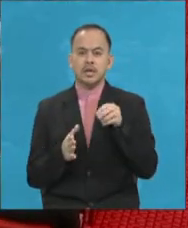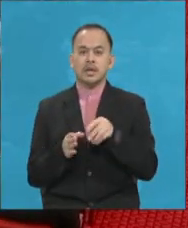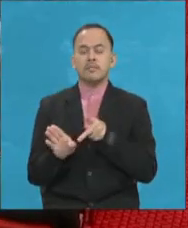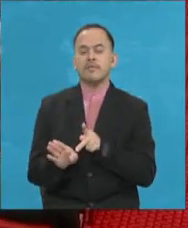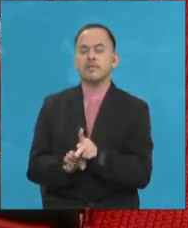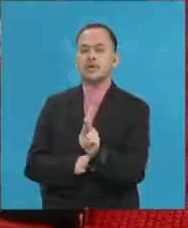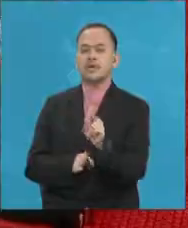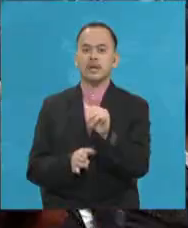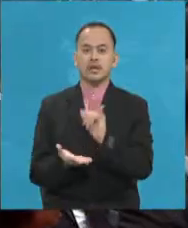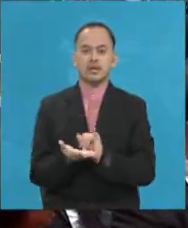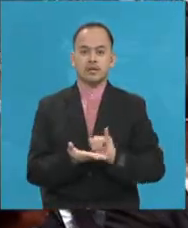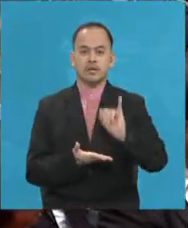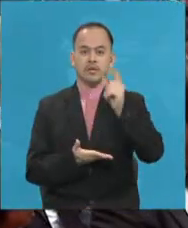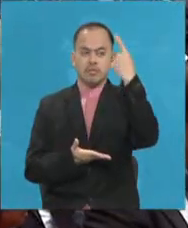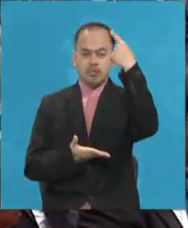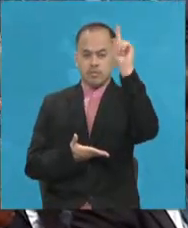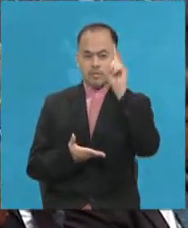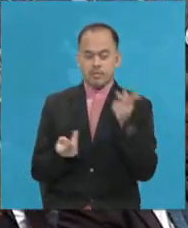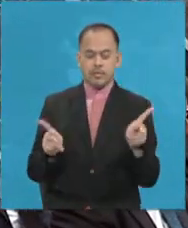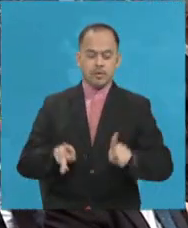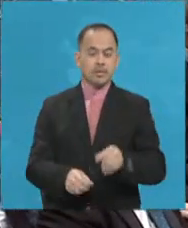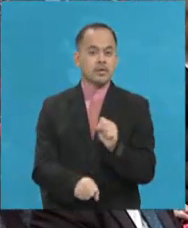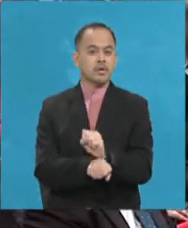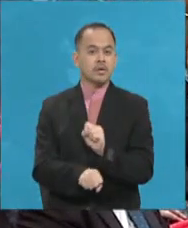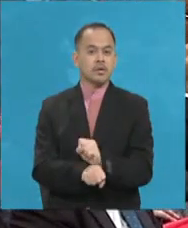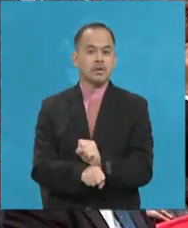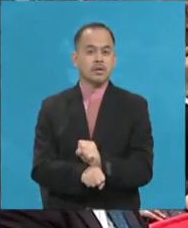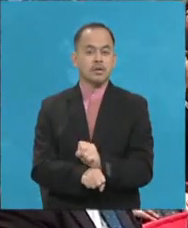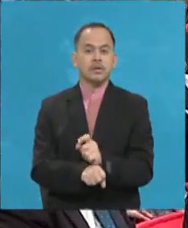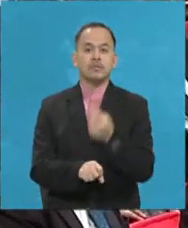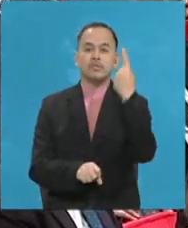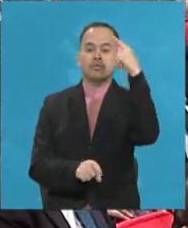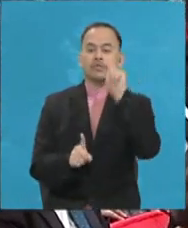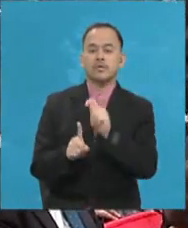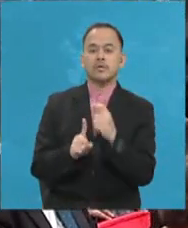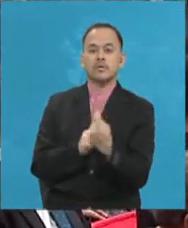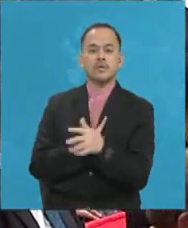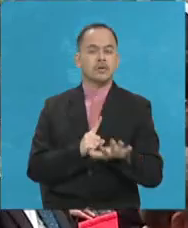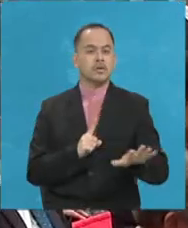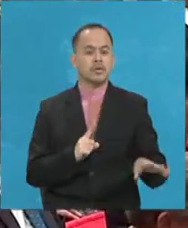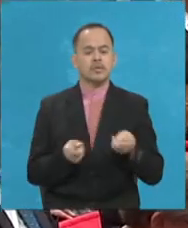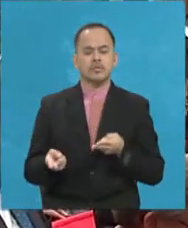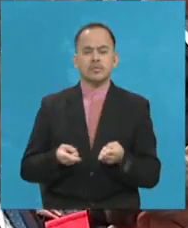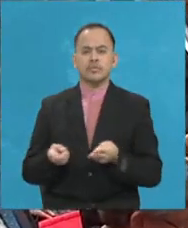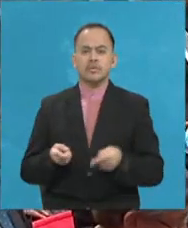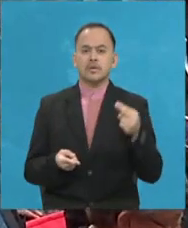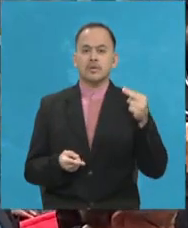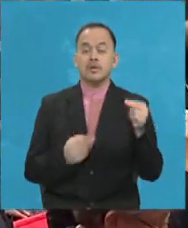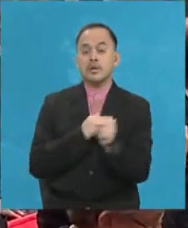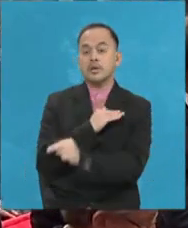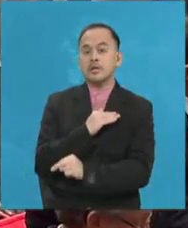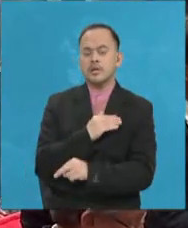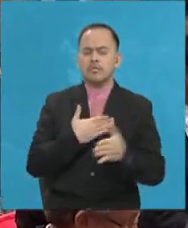institutions bagi memberi peluang pekerjaan kepada anak-anak tempatan serta usaha negara untuk terus